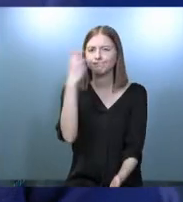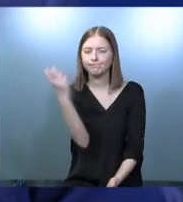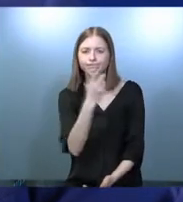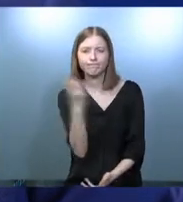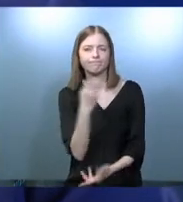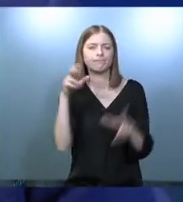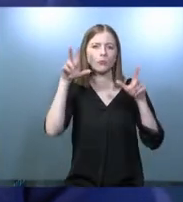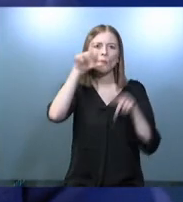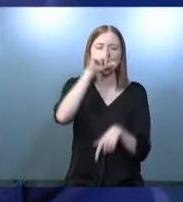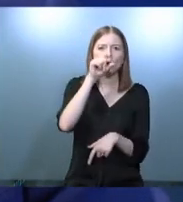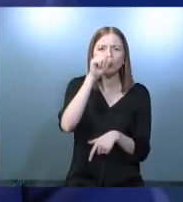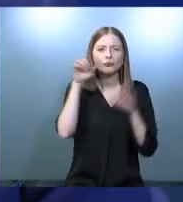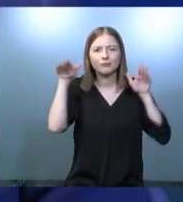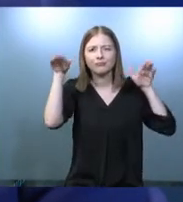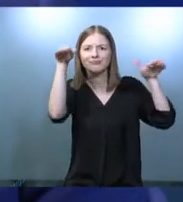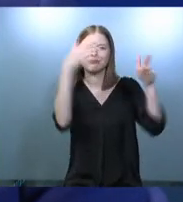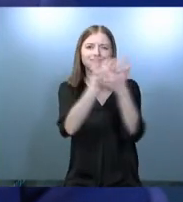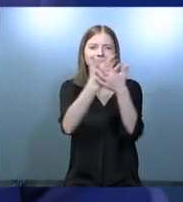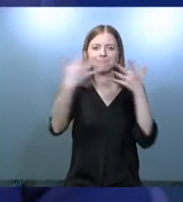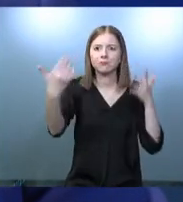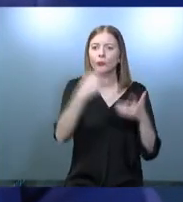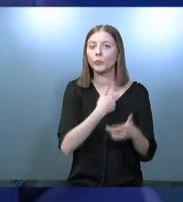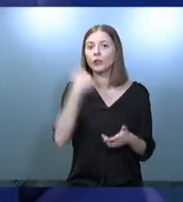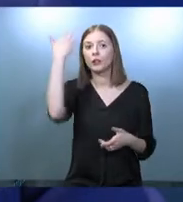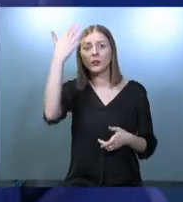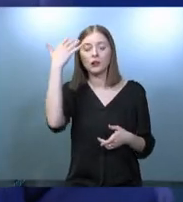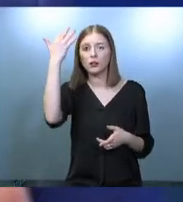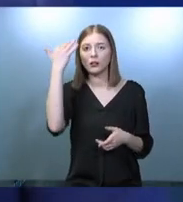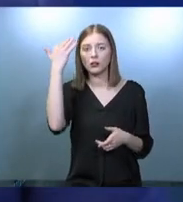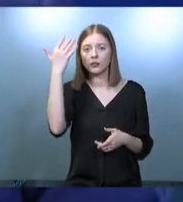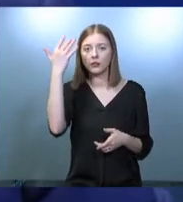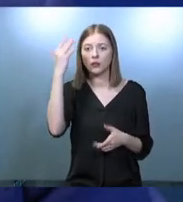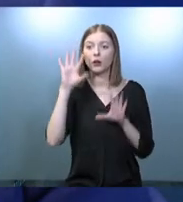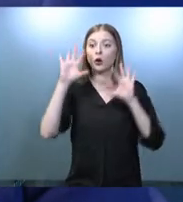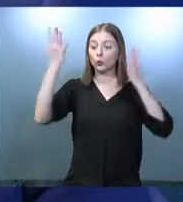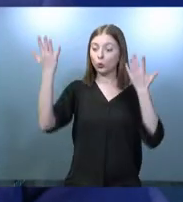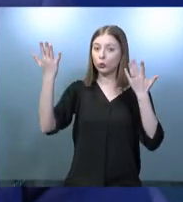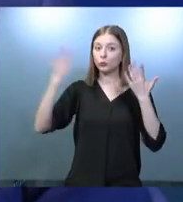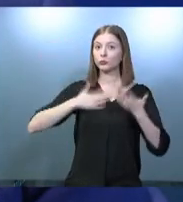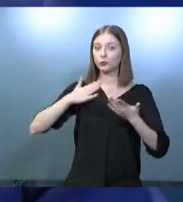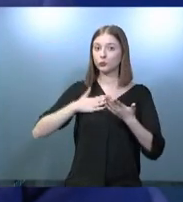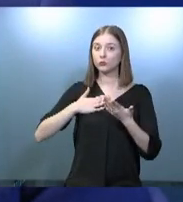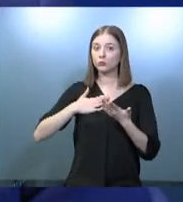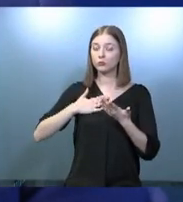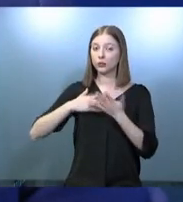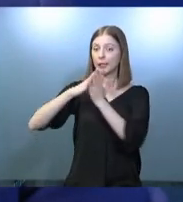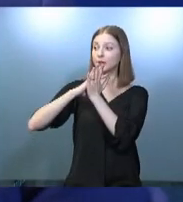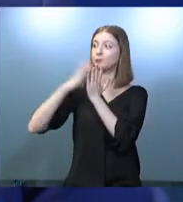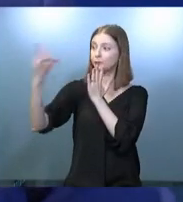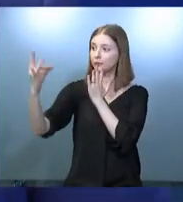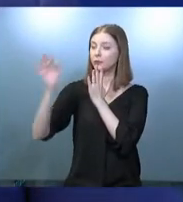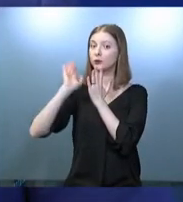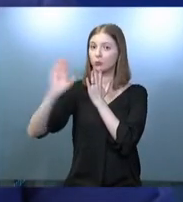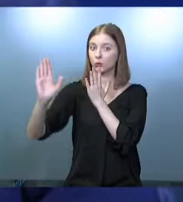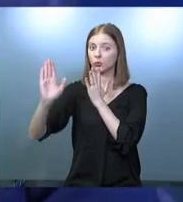tikrai, aš manyčiau, kad šiuo metu mes tikrai, jeigu mes busim valdačioj daugumoj